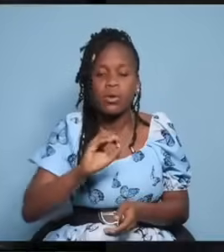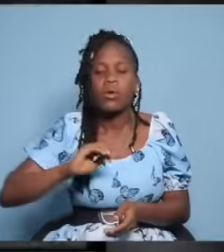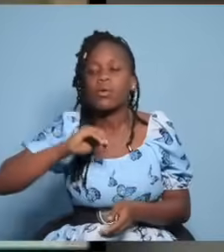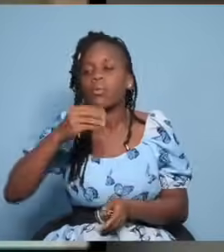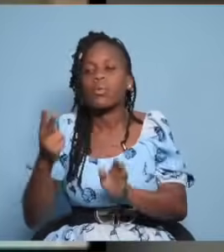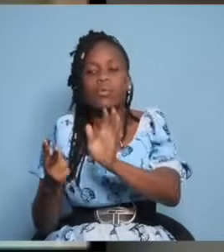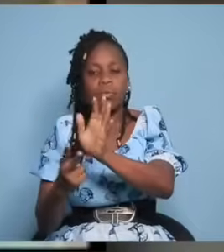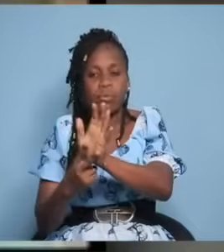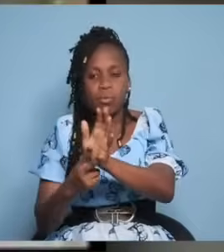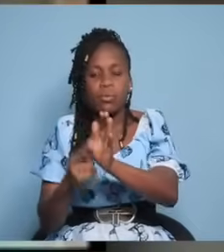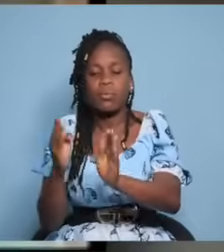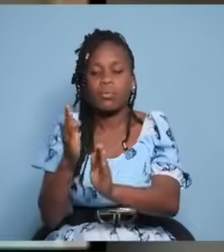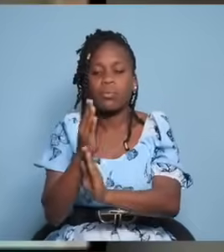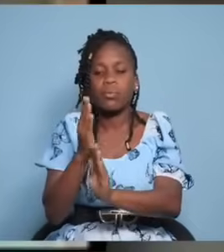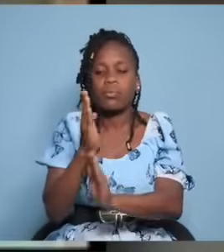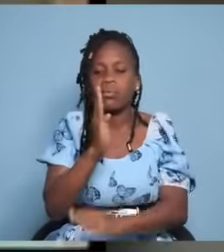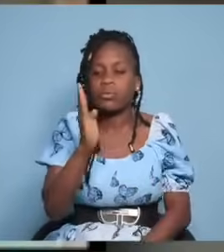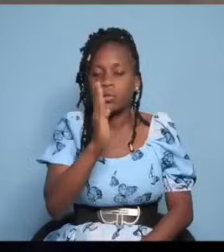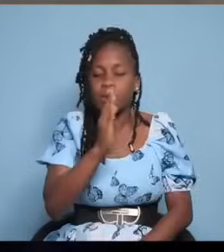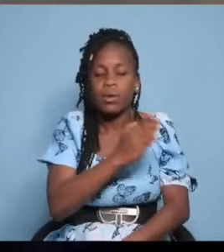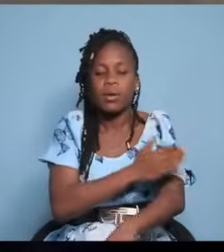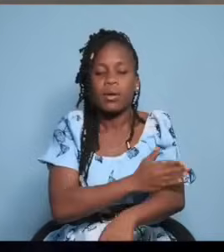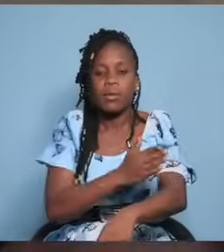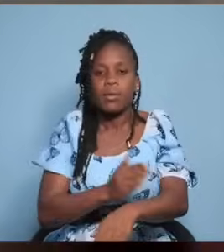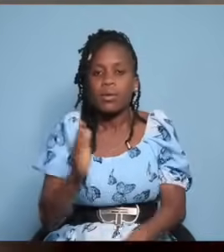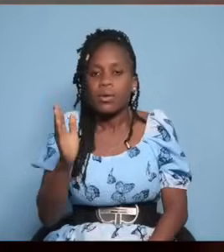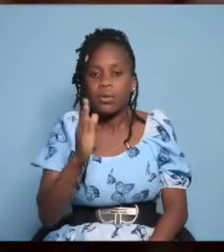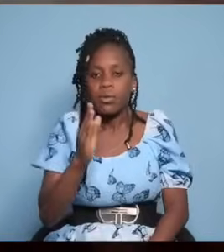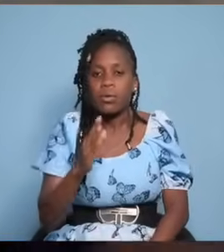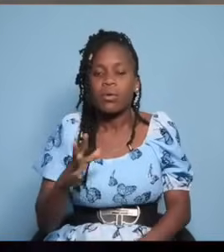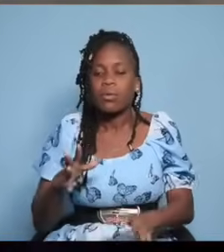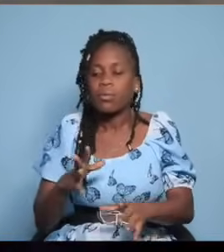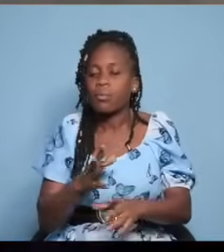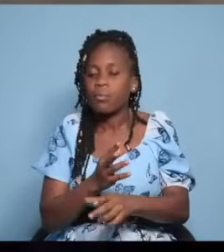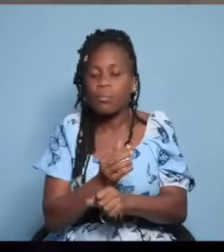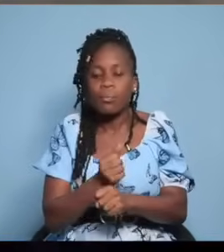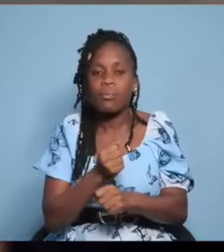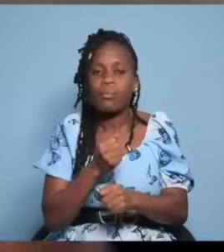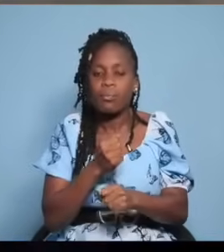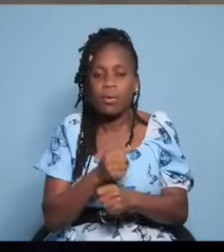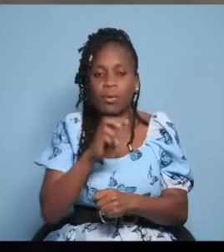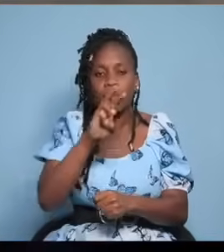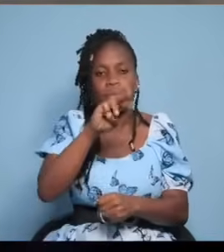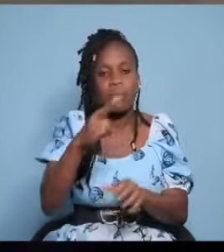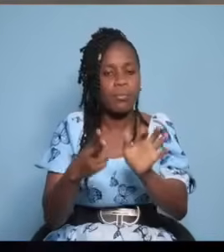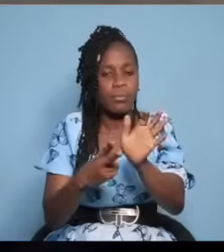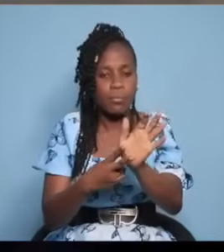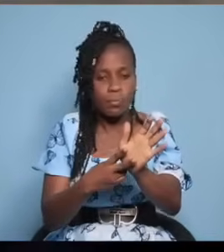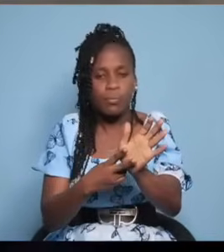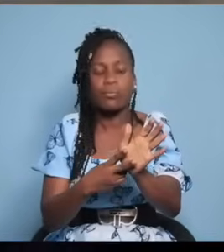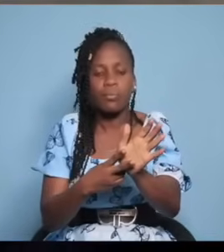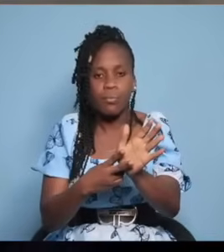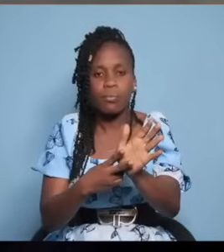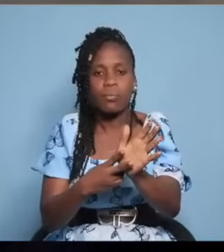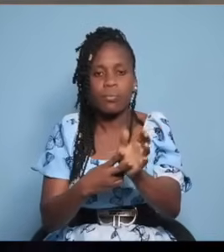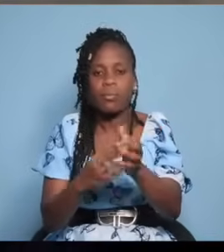sasa mapema tu mchana, baada ya lunch, chakula cha mchana walichopata Museveni na huyu John Garang de Mebia,